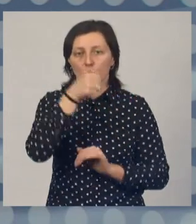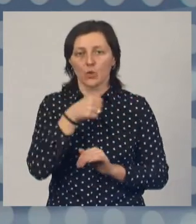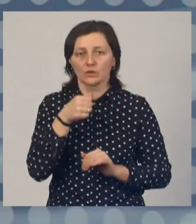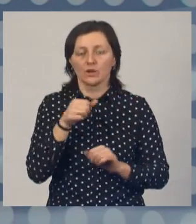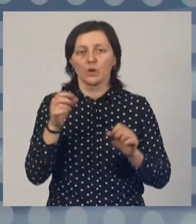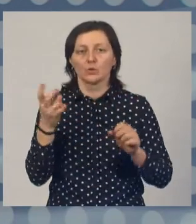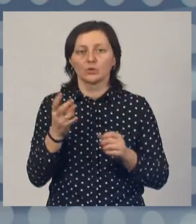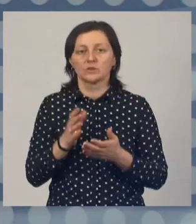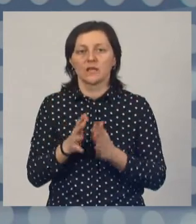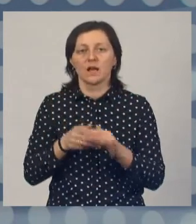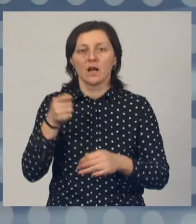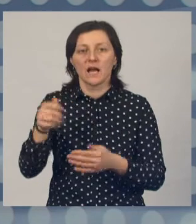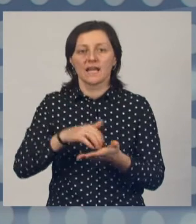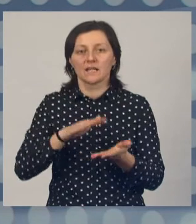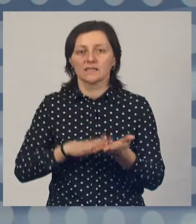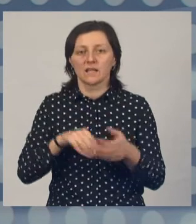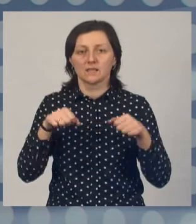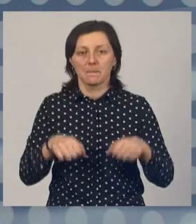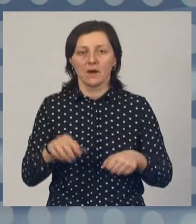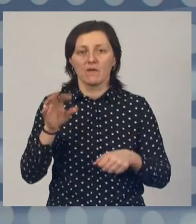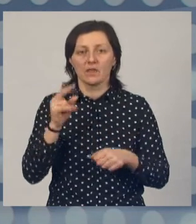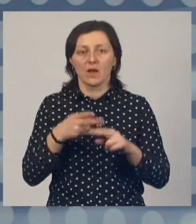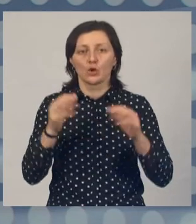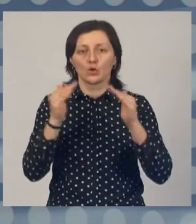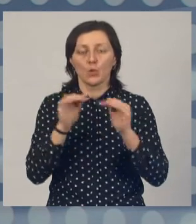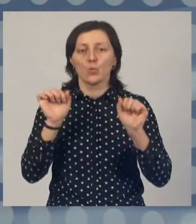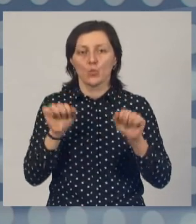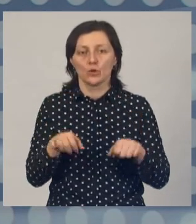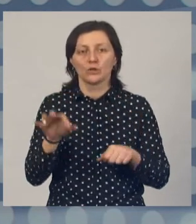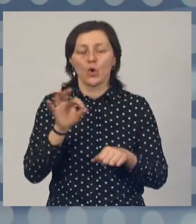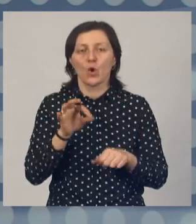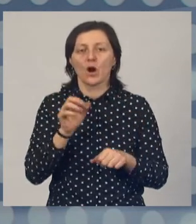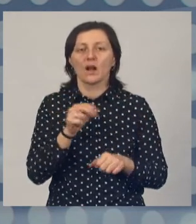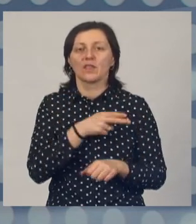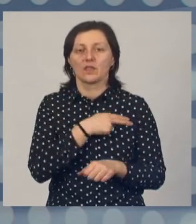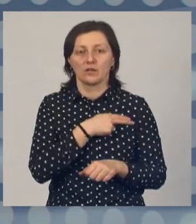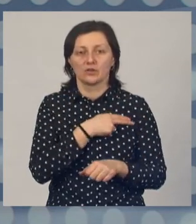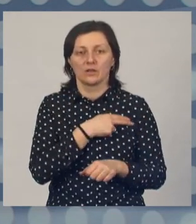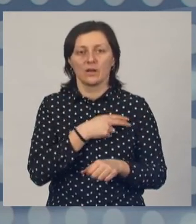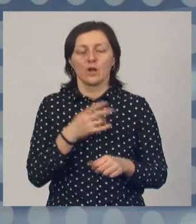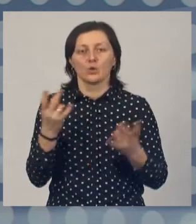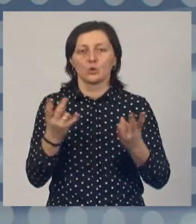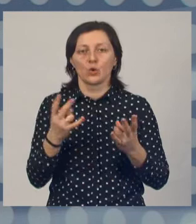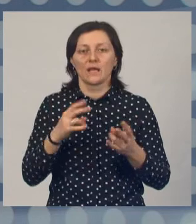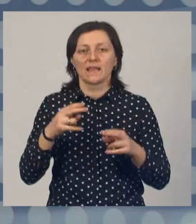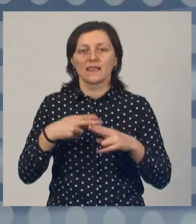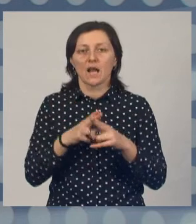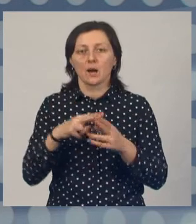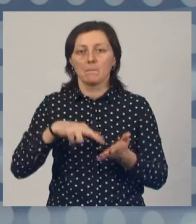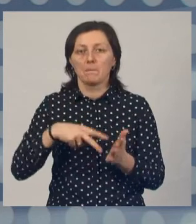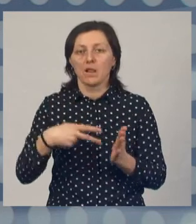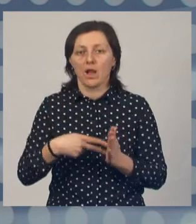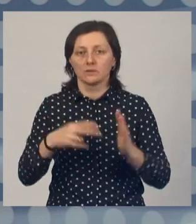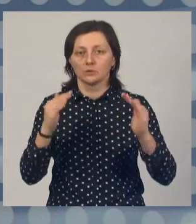кадастровый учет и регистрацию прав на фермерский дома можно по правилам дачной амнистии то есть потребуется технический план такого строения